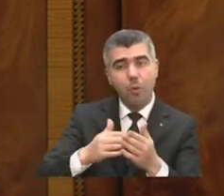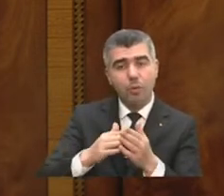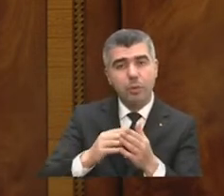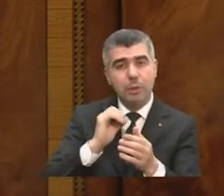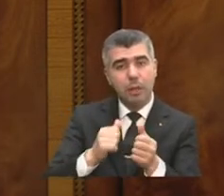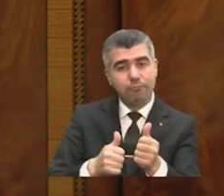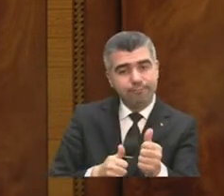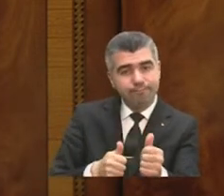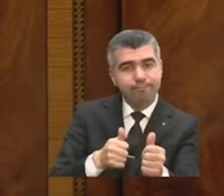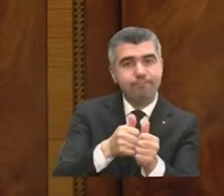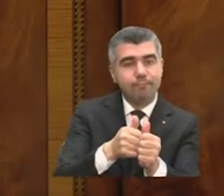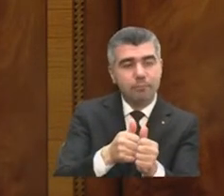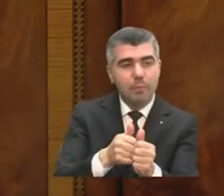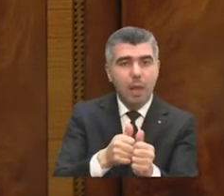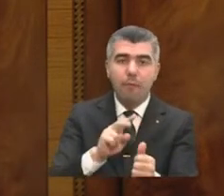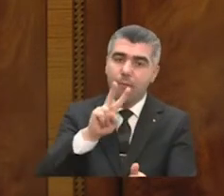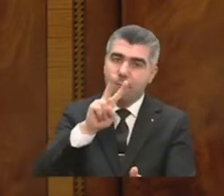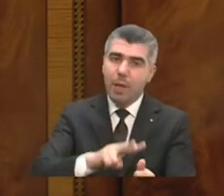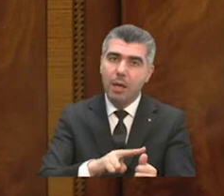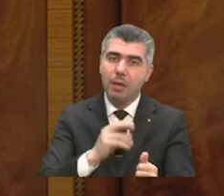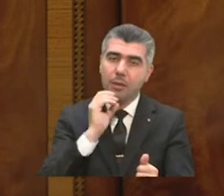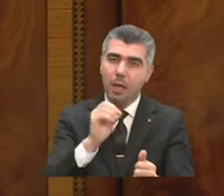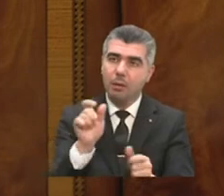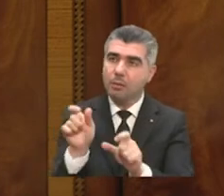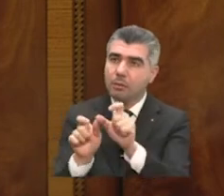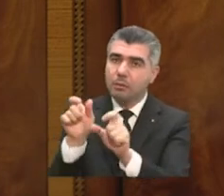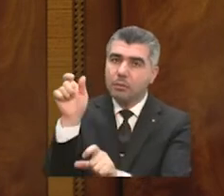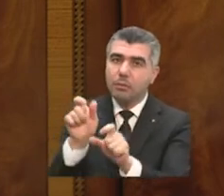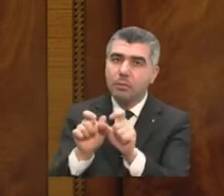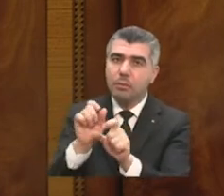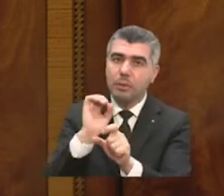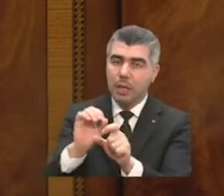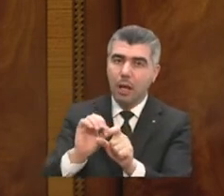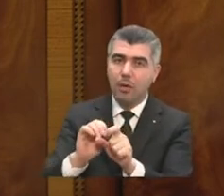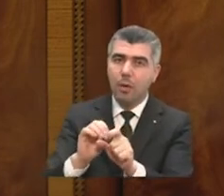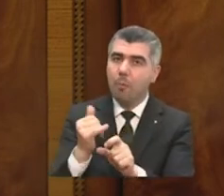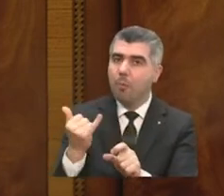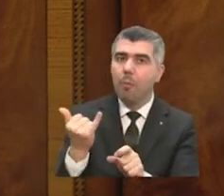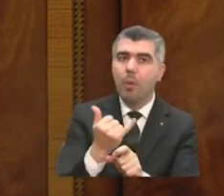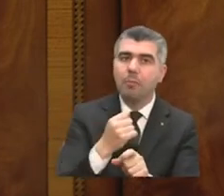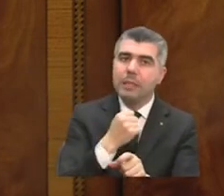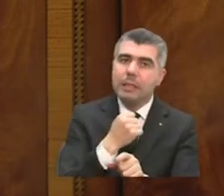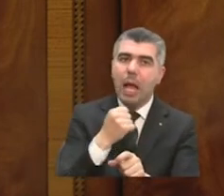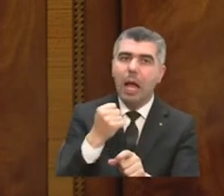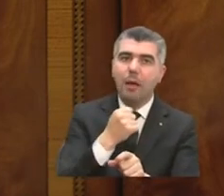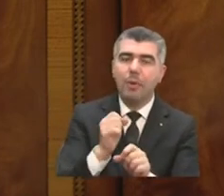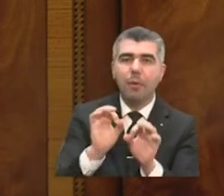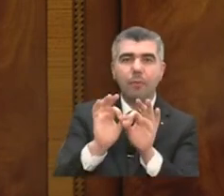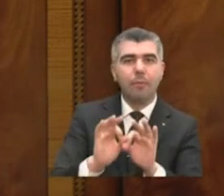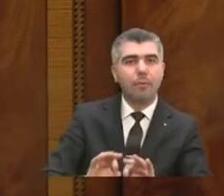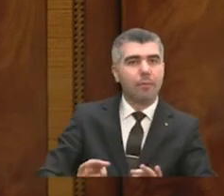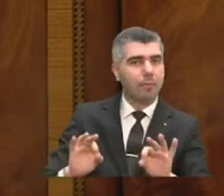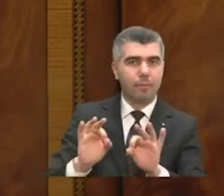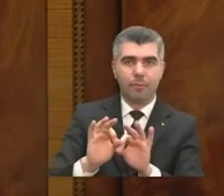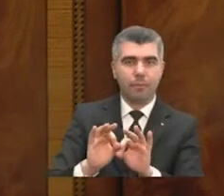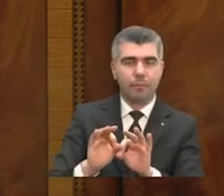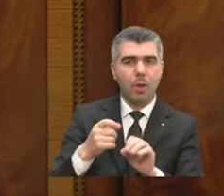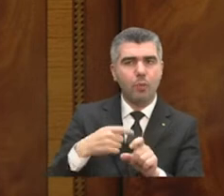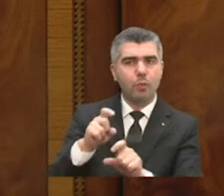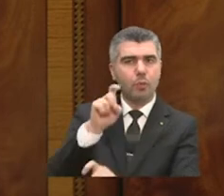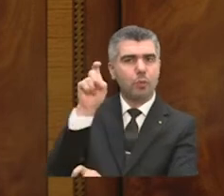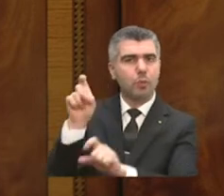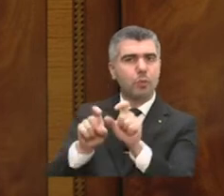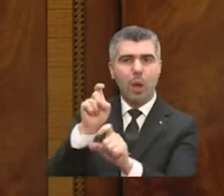n'ont rien à voir avec la profession du journalisme, mais qui sont